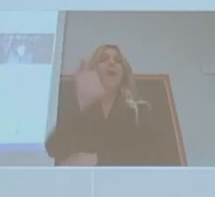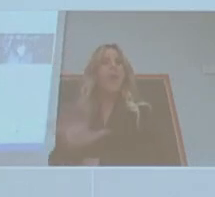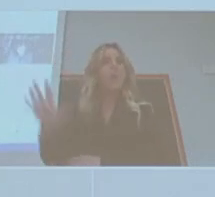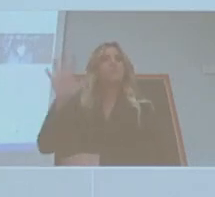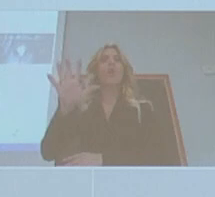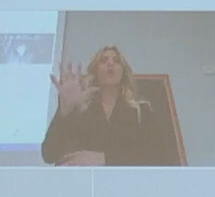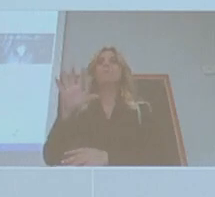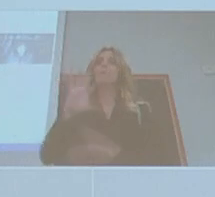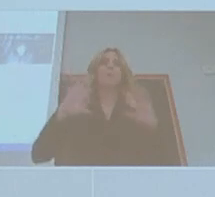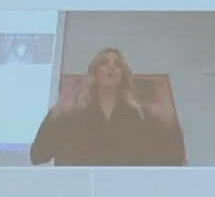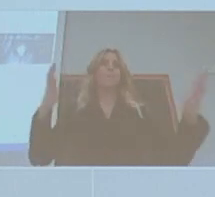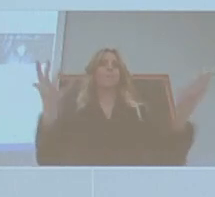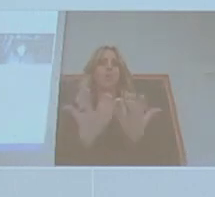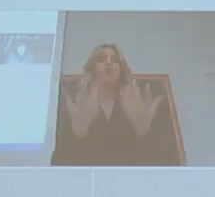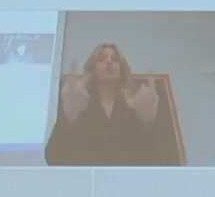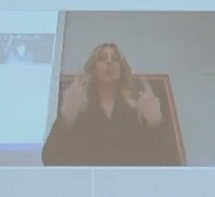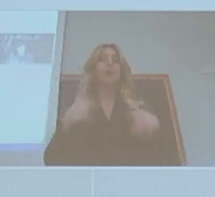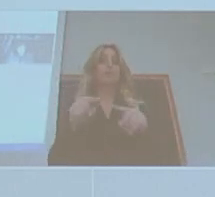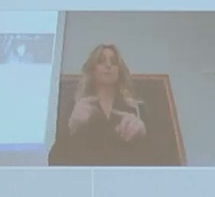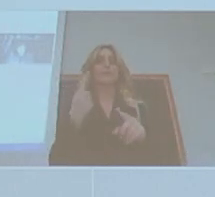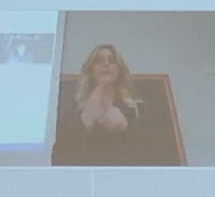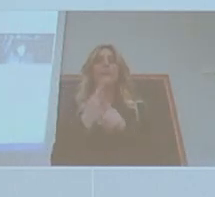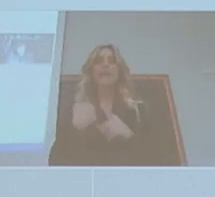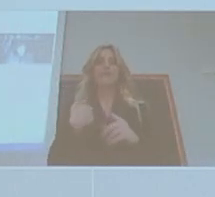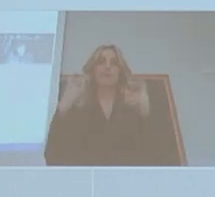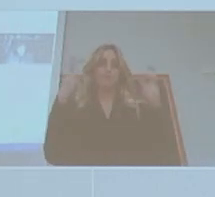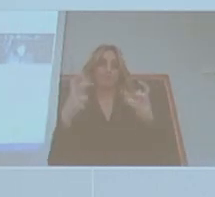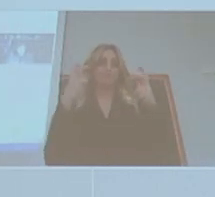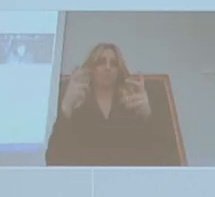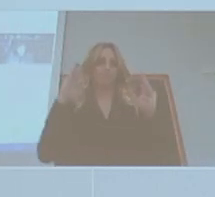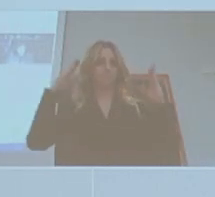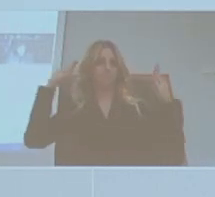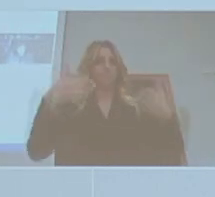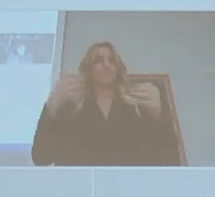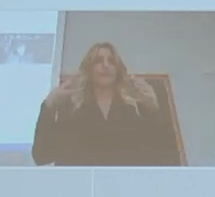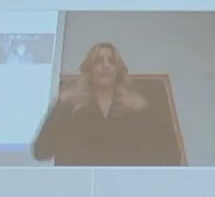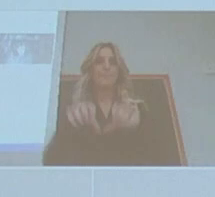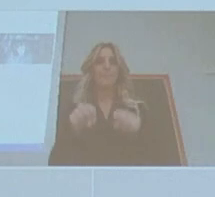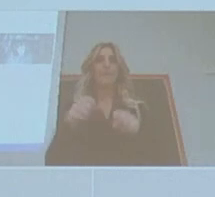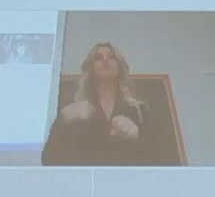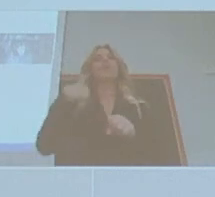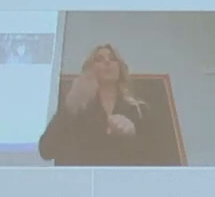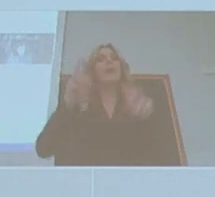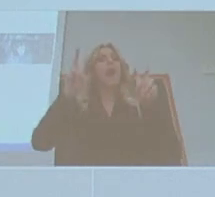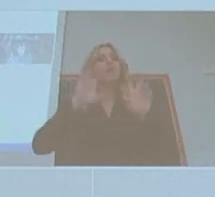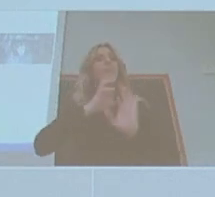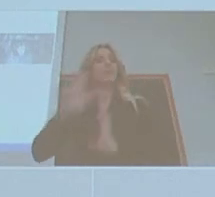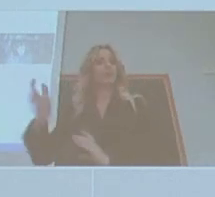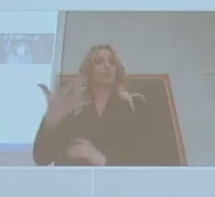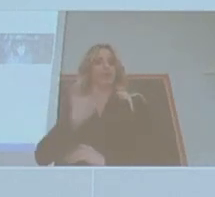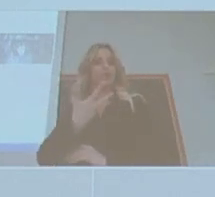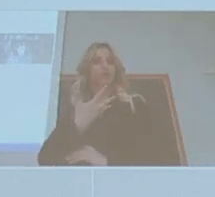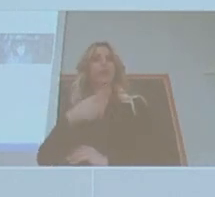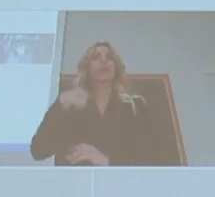di universo mondo, e lì dovremo collocare le nostre azioni. Ma parleremo anche di altri argomenti. A seguire ci sarà il